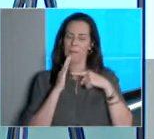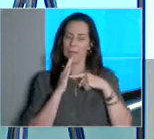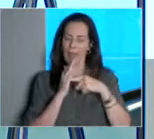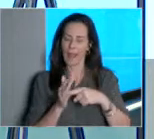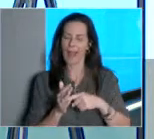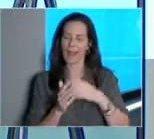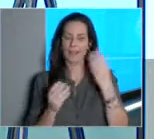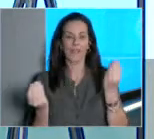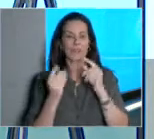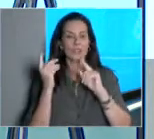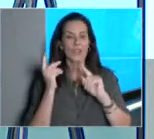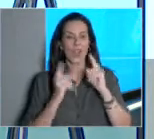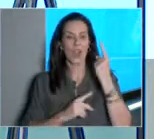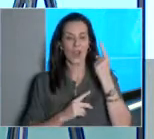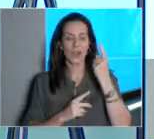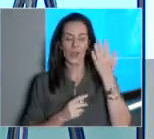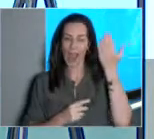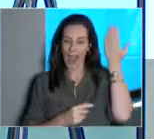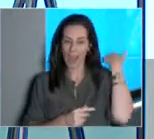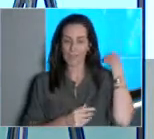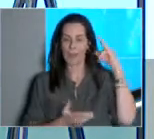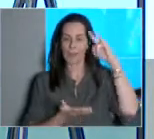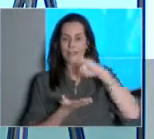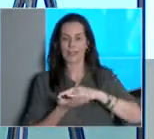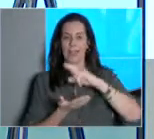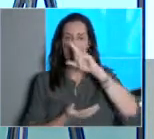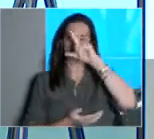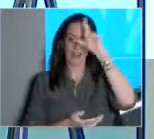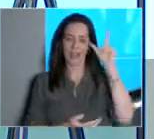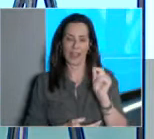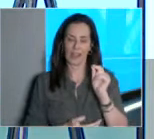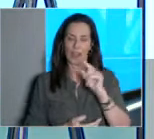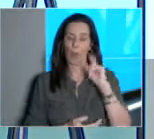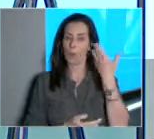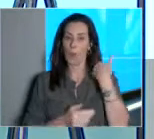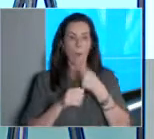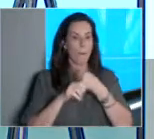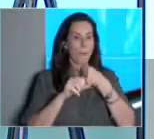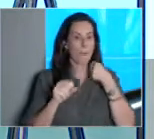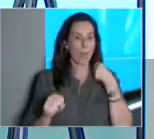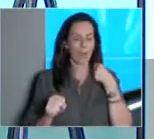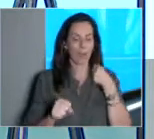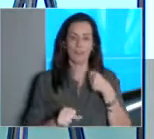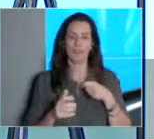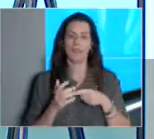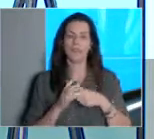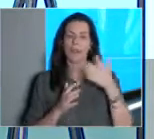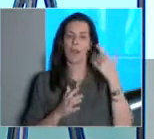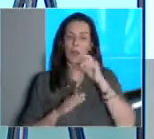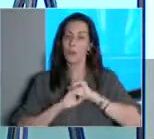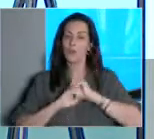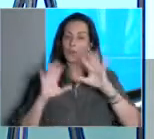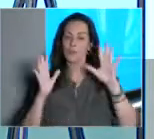לרגעים הגדולים וגם הקטנים והמשעשעים שבהם האנושות עצרה את נשמתה כפי שהשתקפו מעל